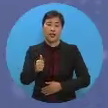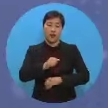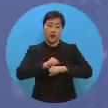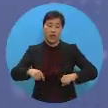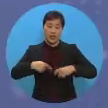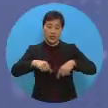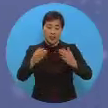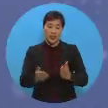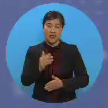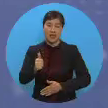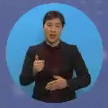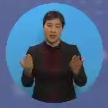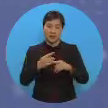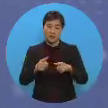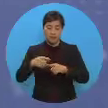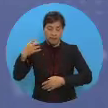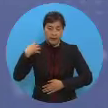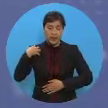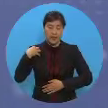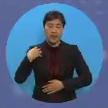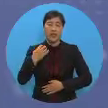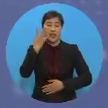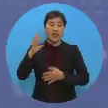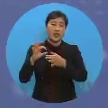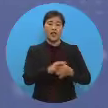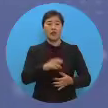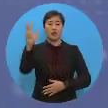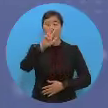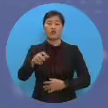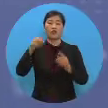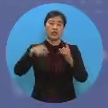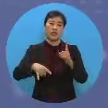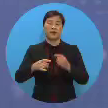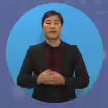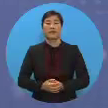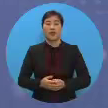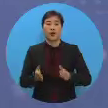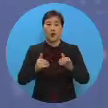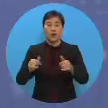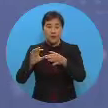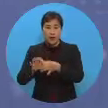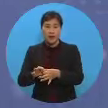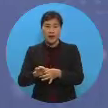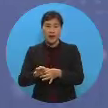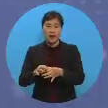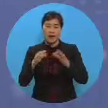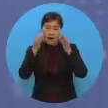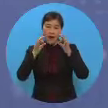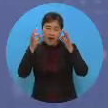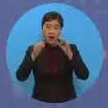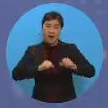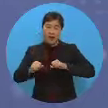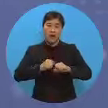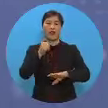김영록 전라남도지사가 광역자치단체장 직무수행평가에서 넉 달째 전국 1위를 차지했습니다. 도민편에서